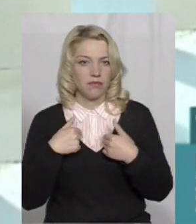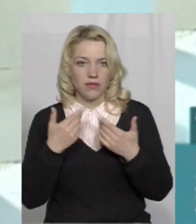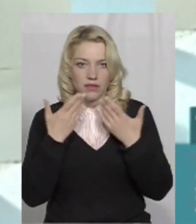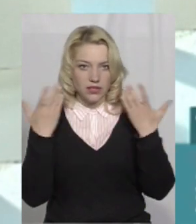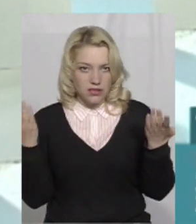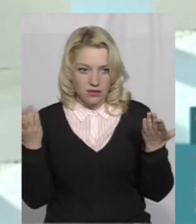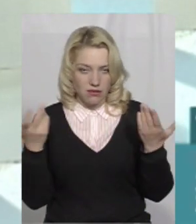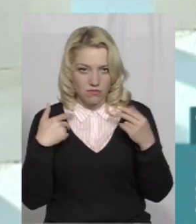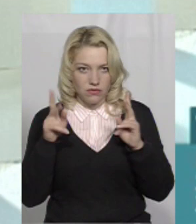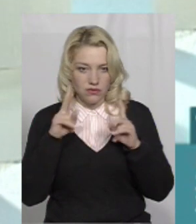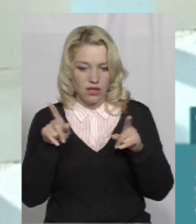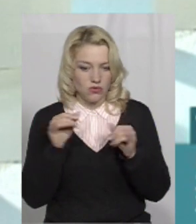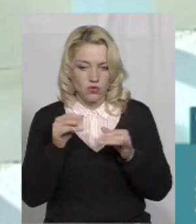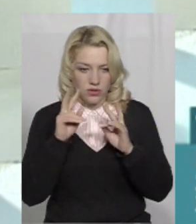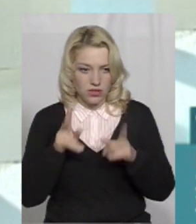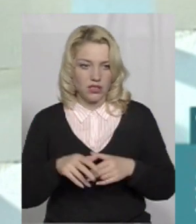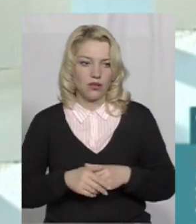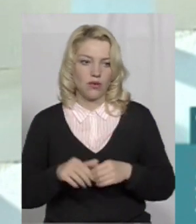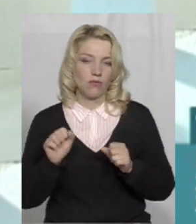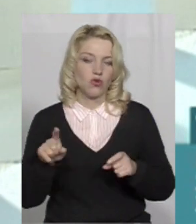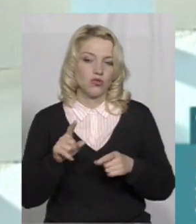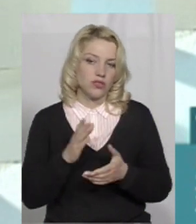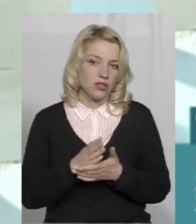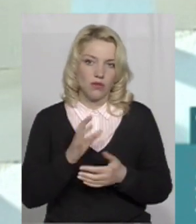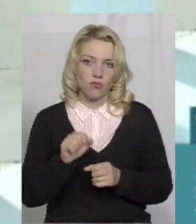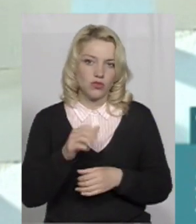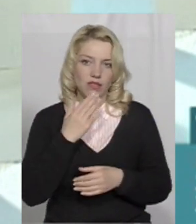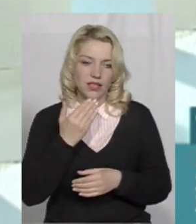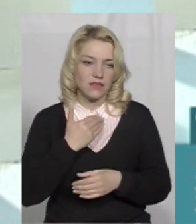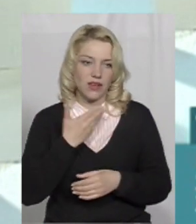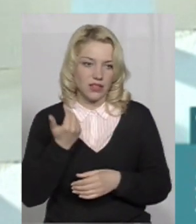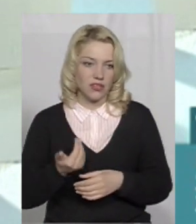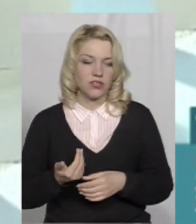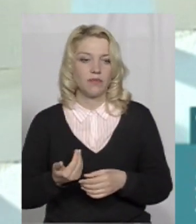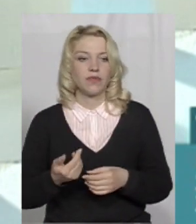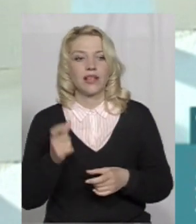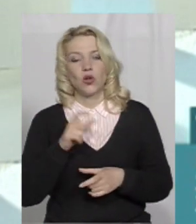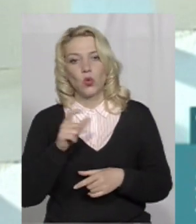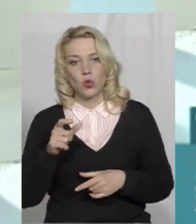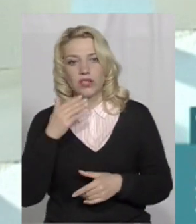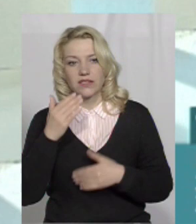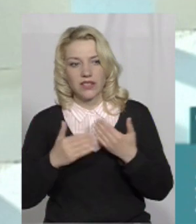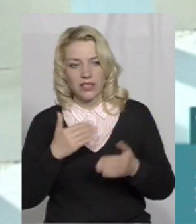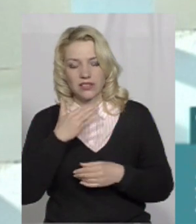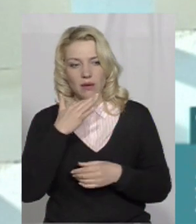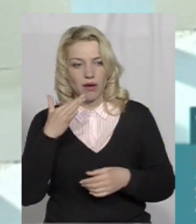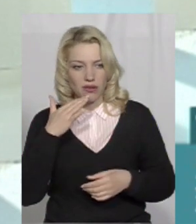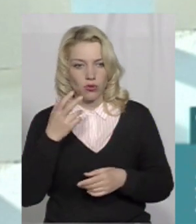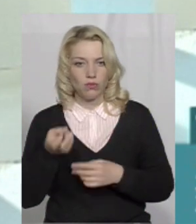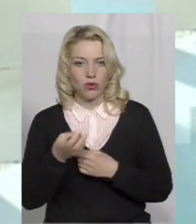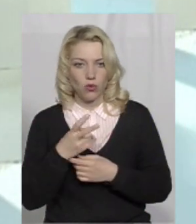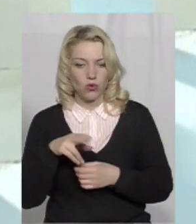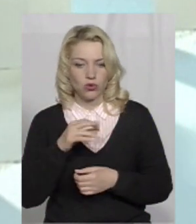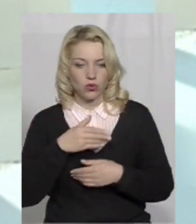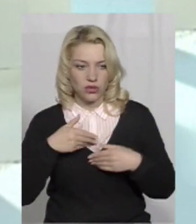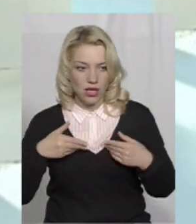так. Якщо є, то, можливо, що не сказали. Не звертаються. Так. Люди звертаються, дуже багато приходить